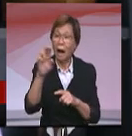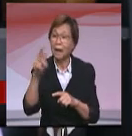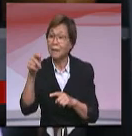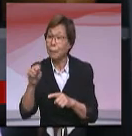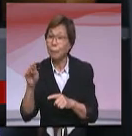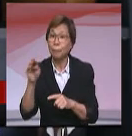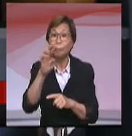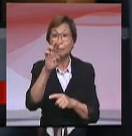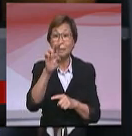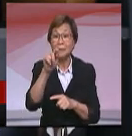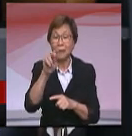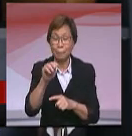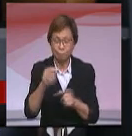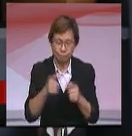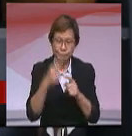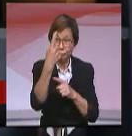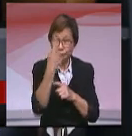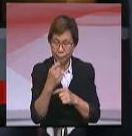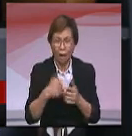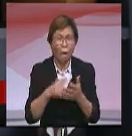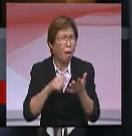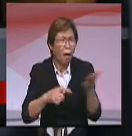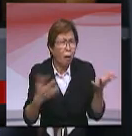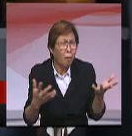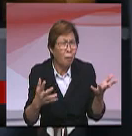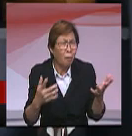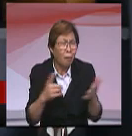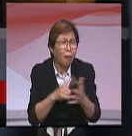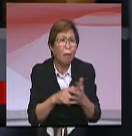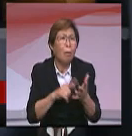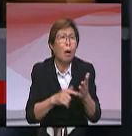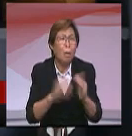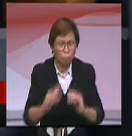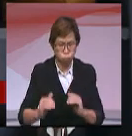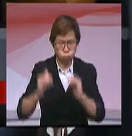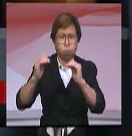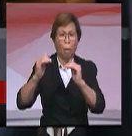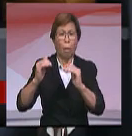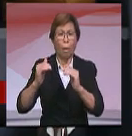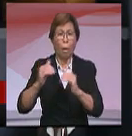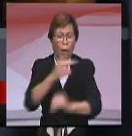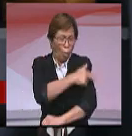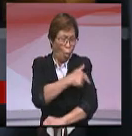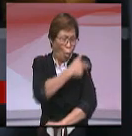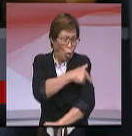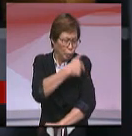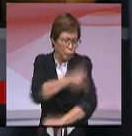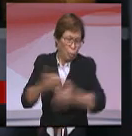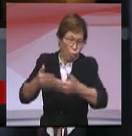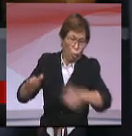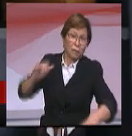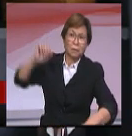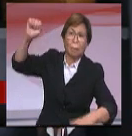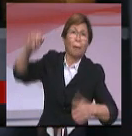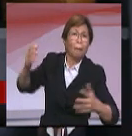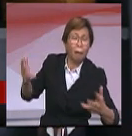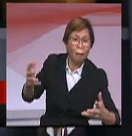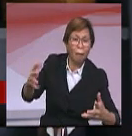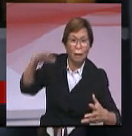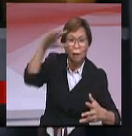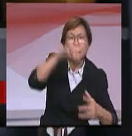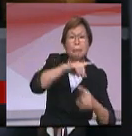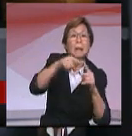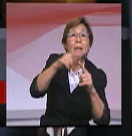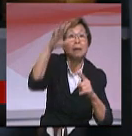sendiri, iaitu apa update mengenai Hospital Medan yang dikatakan nak dibuka di Sabah? Bila jangkaan